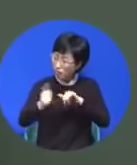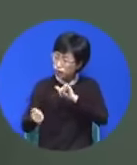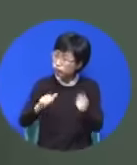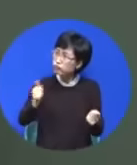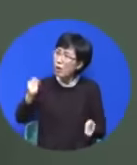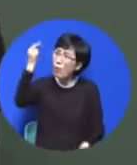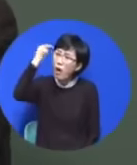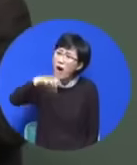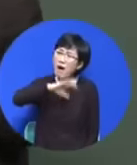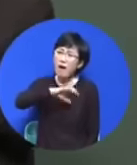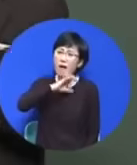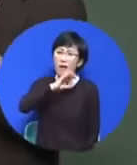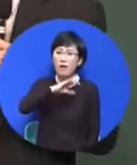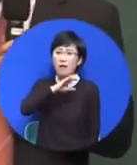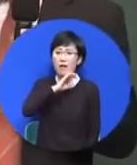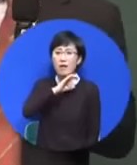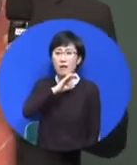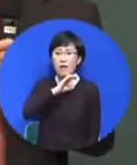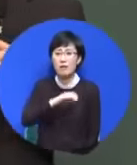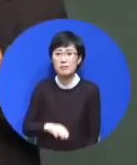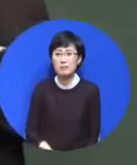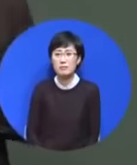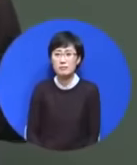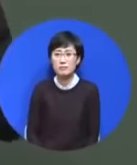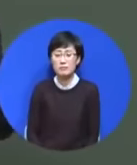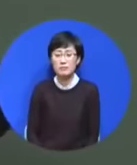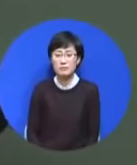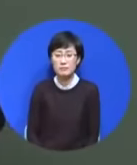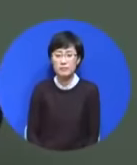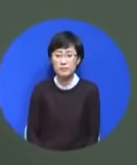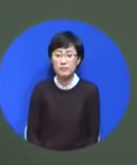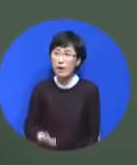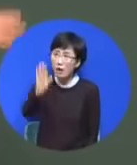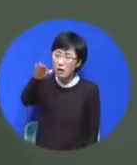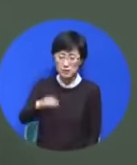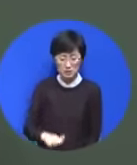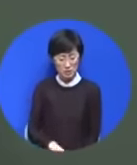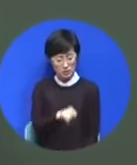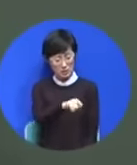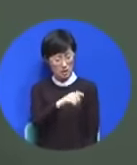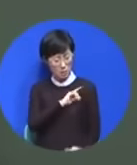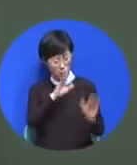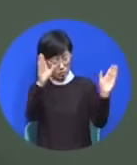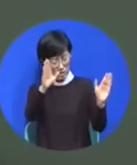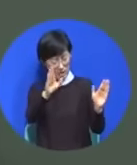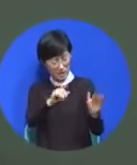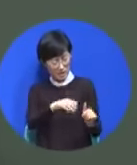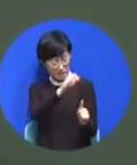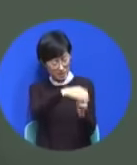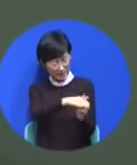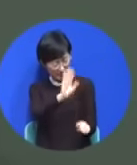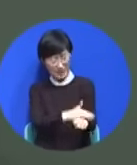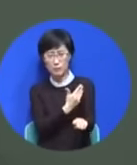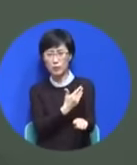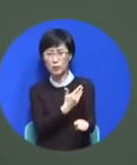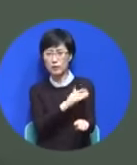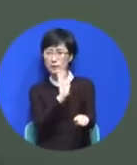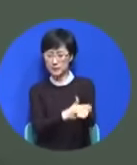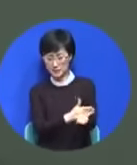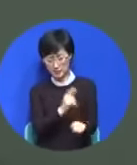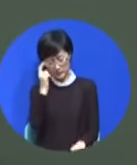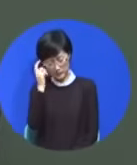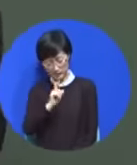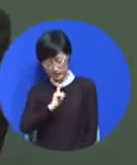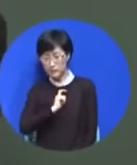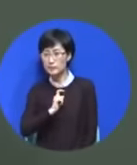하느냐 이렇게 나왔다니 아니 우리가 지도자를 잘못 세운 거 아니냐 왜